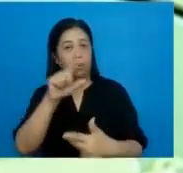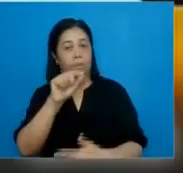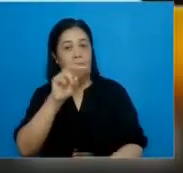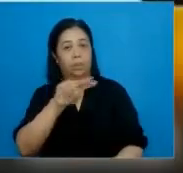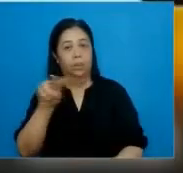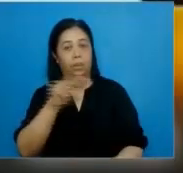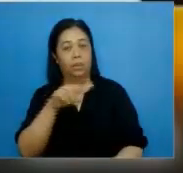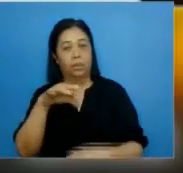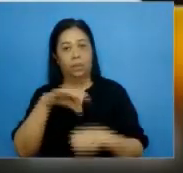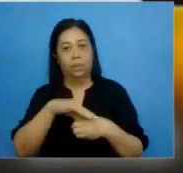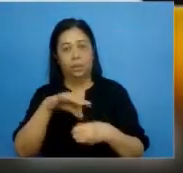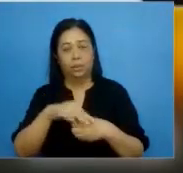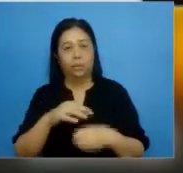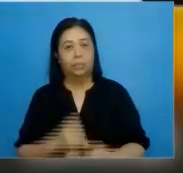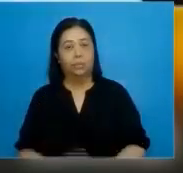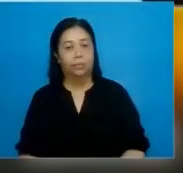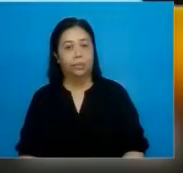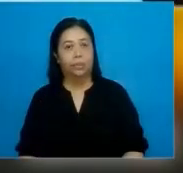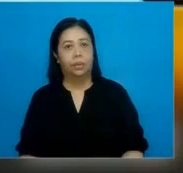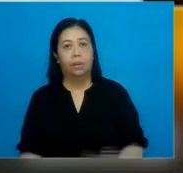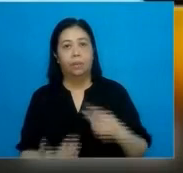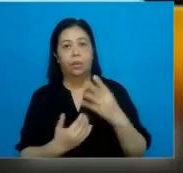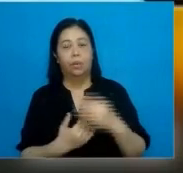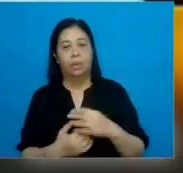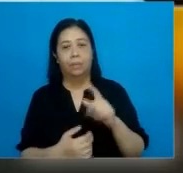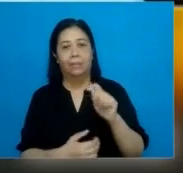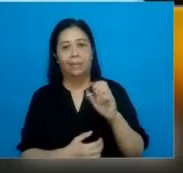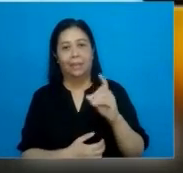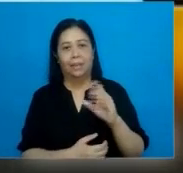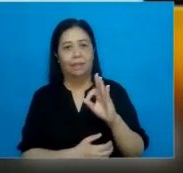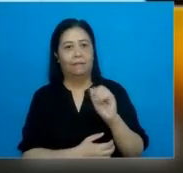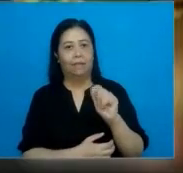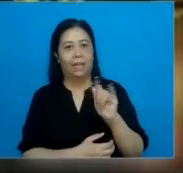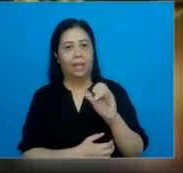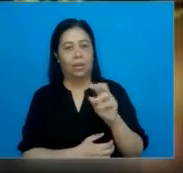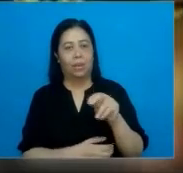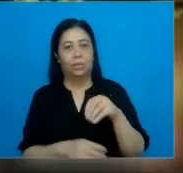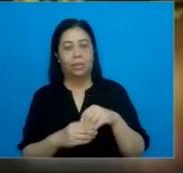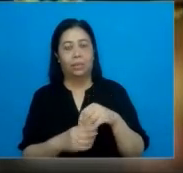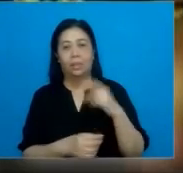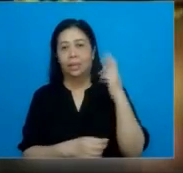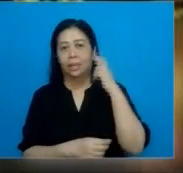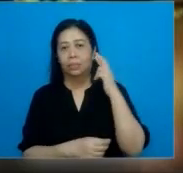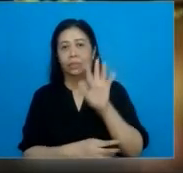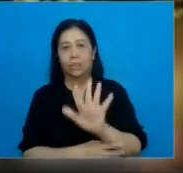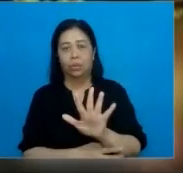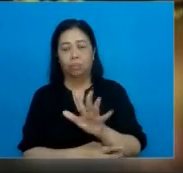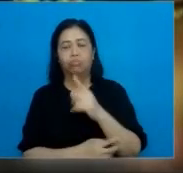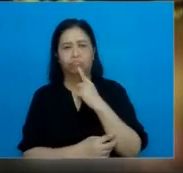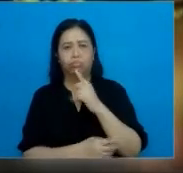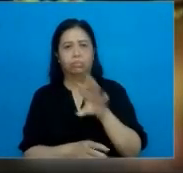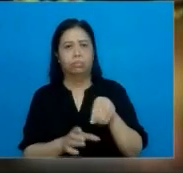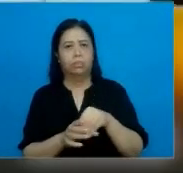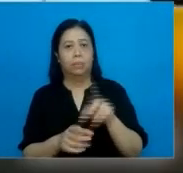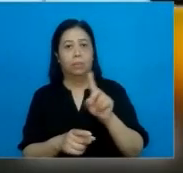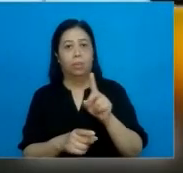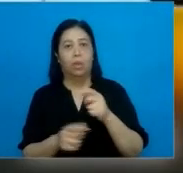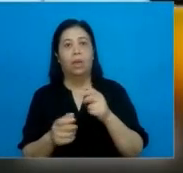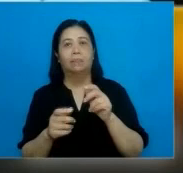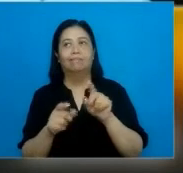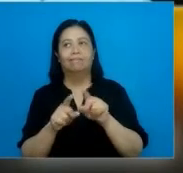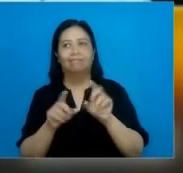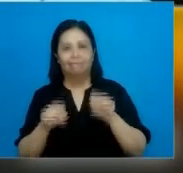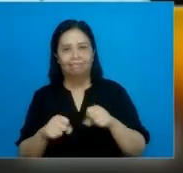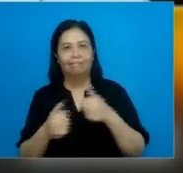elections. Sa programang Ted Filon at DJ Chacha sa Radyo 5, inamin niyang kasama riyan ang pagkapangulo. Either